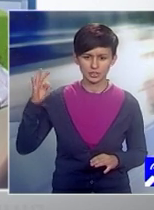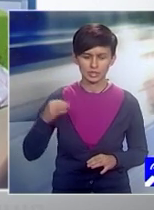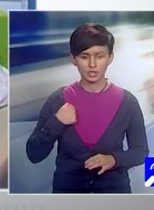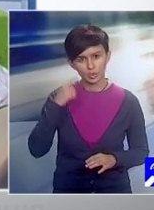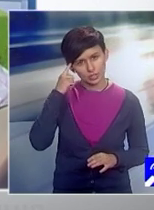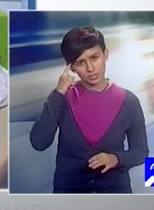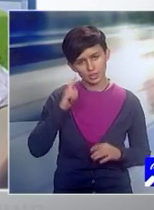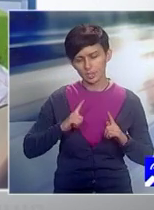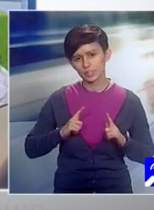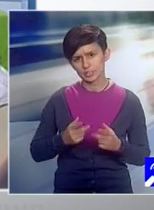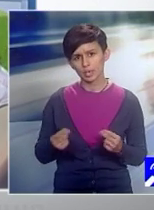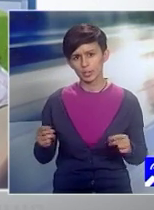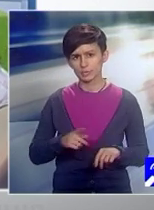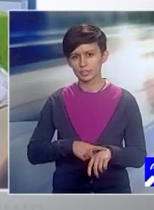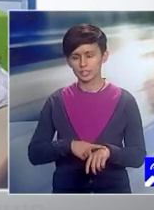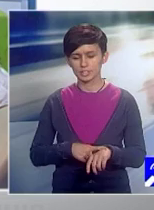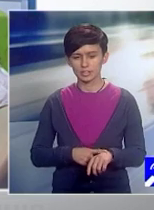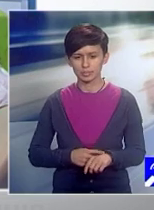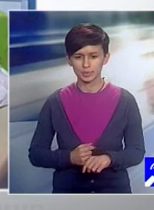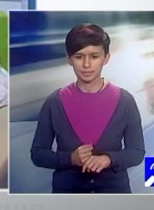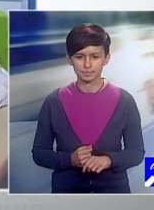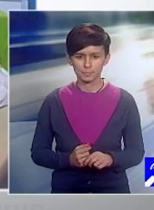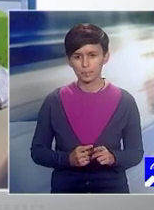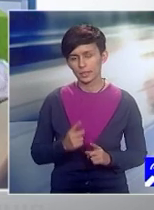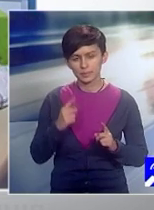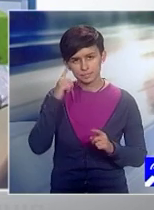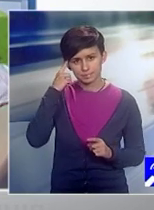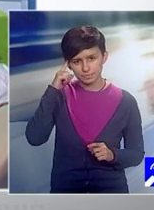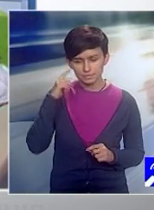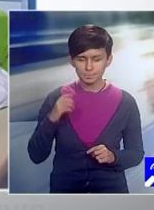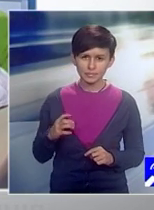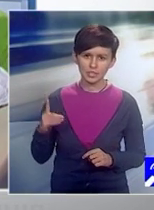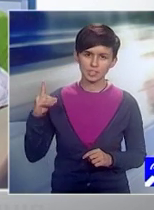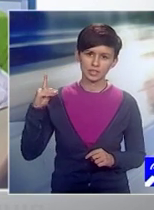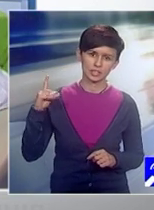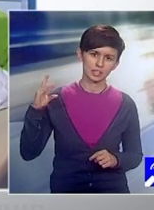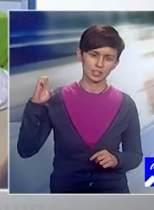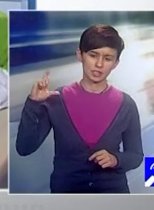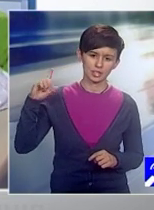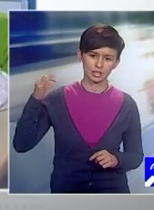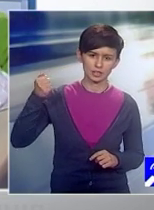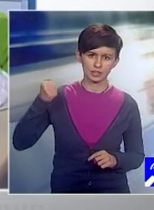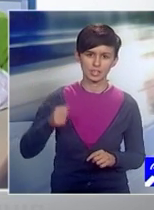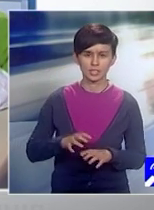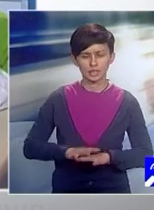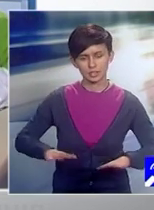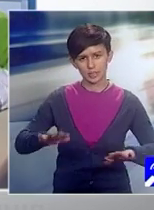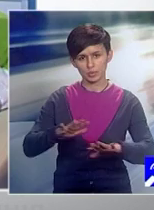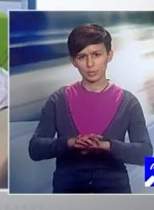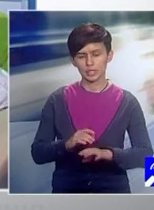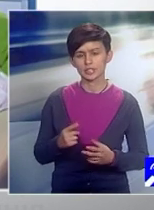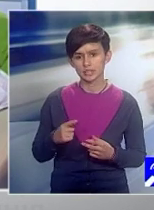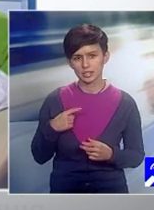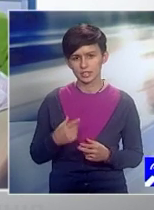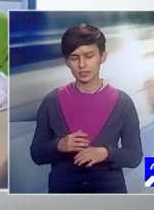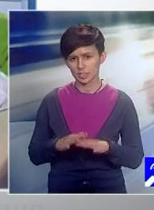de îndelungat și având în vedere că în Delta Dunării populația este mai numeroasă decât în